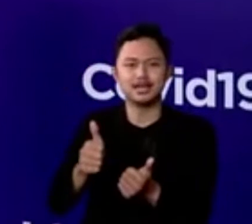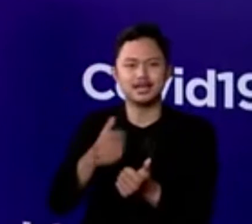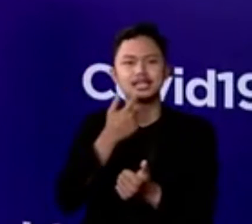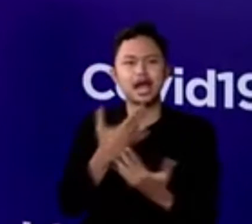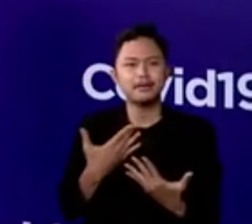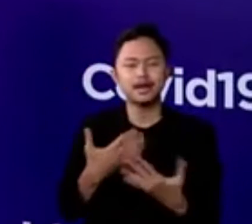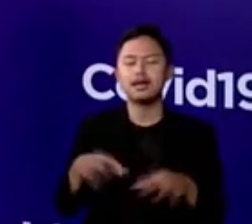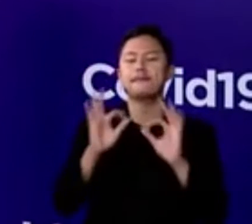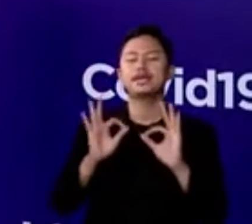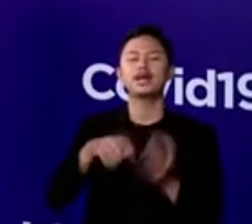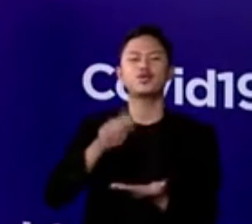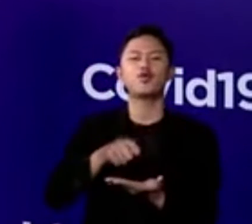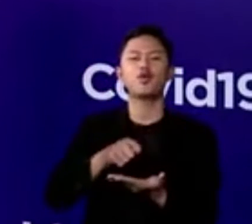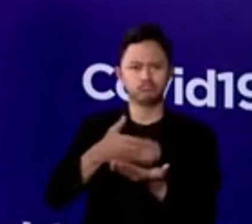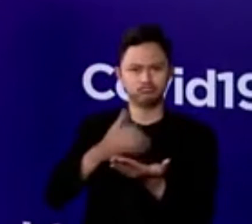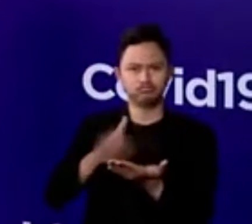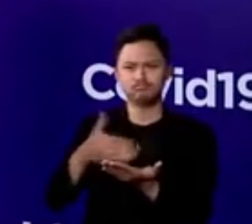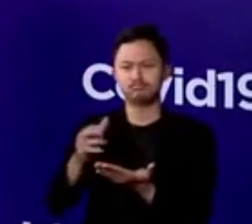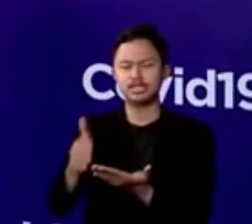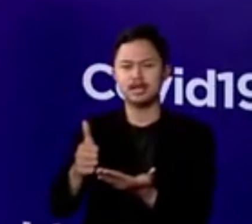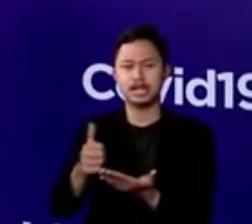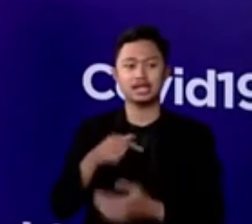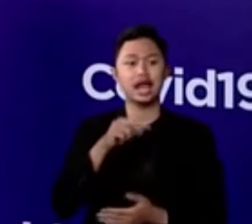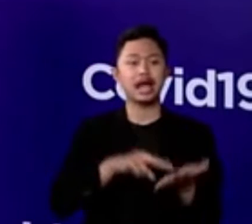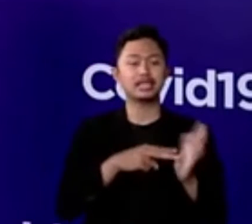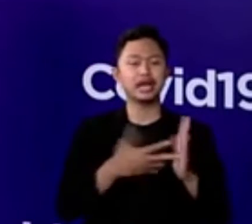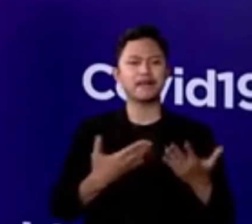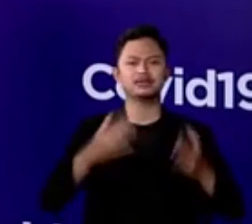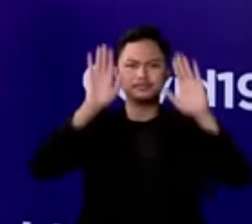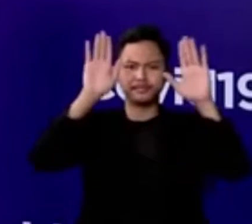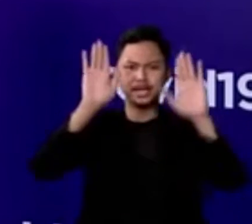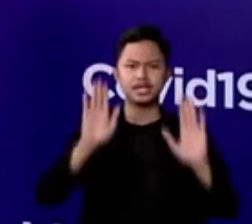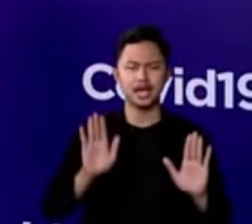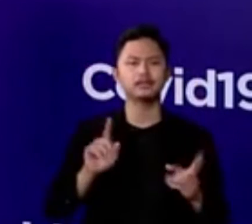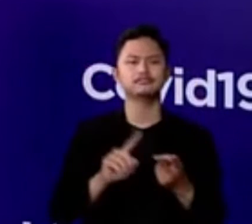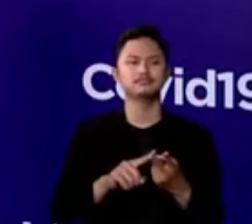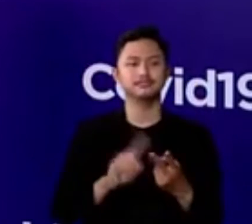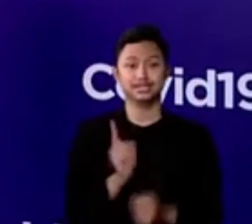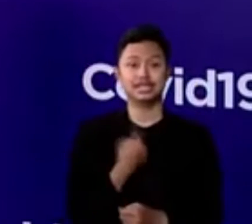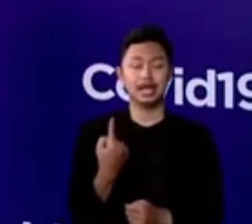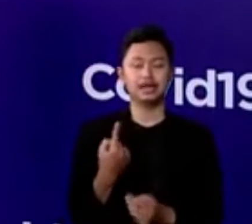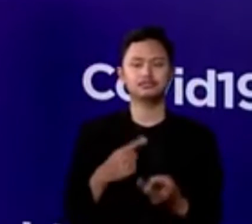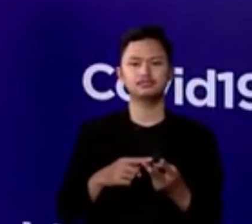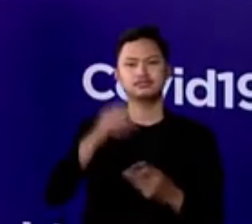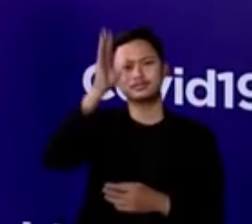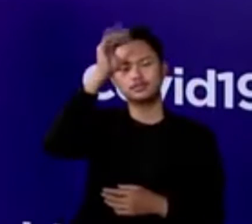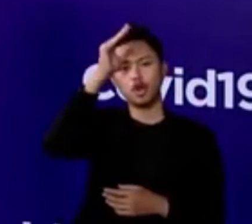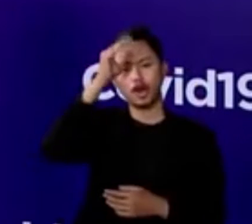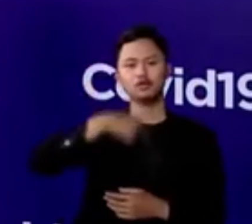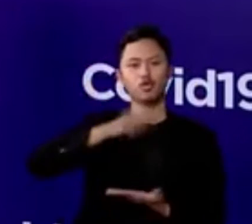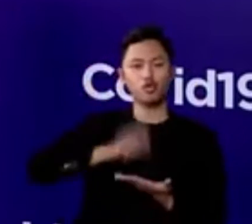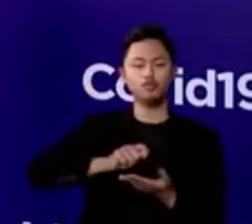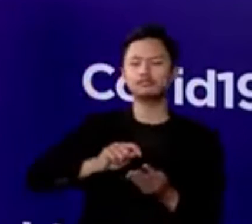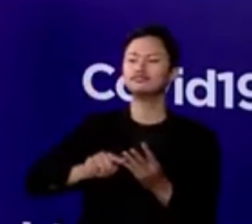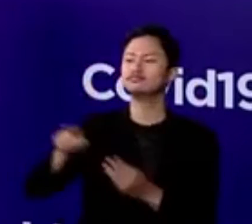itu kan dan apa sebagai satu media gitu kan antara kita sebagai layer dan calon klien